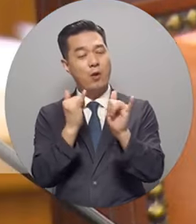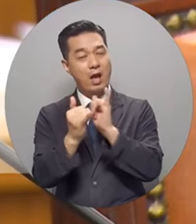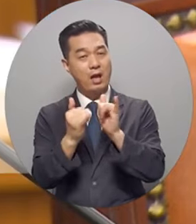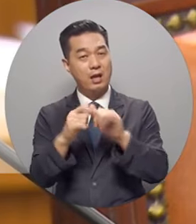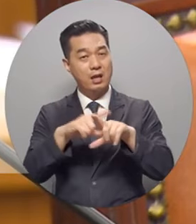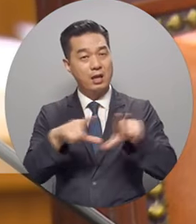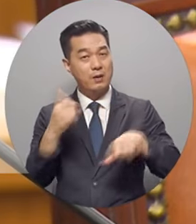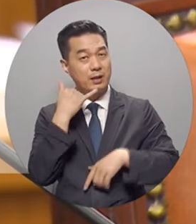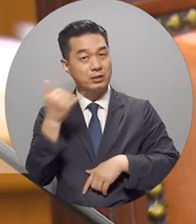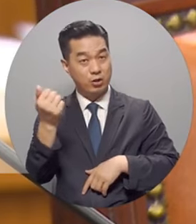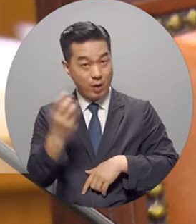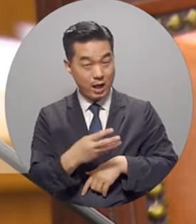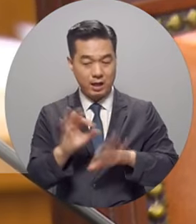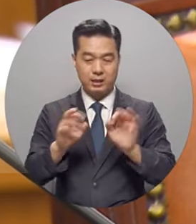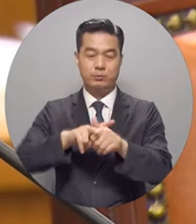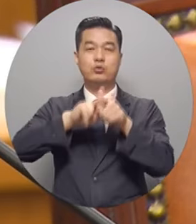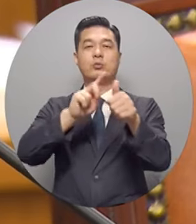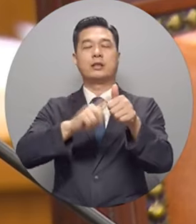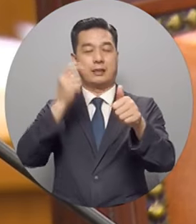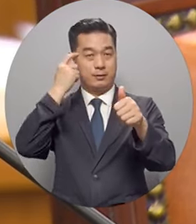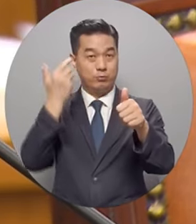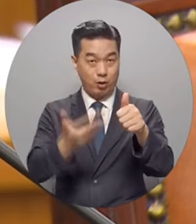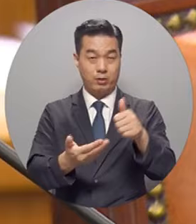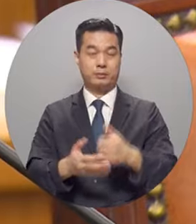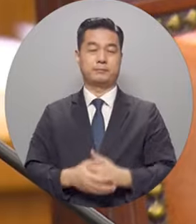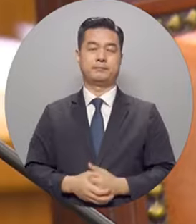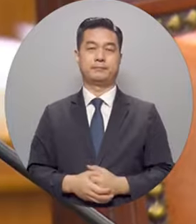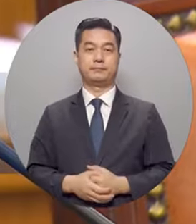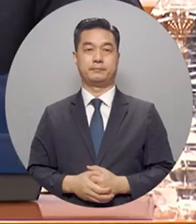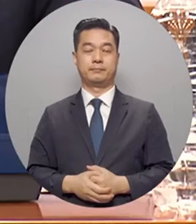경호처장 출신인 김 후보자에게 따졌습니다.